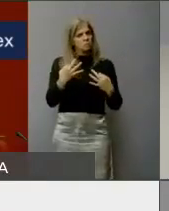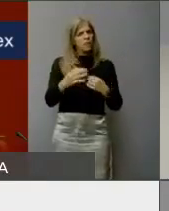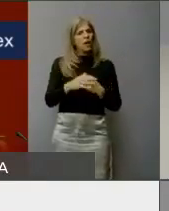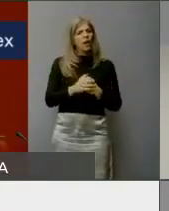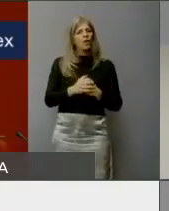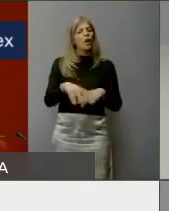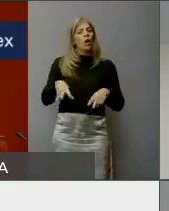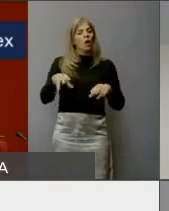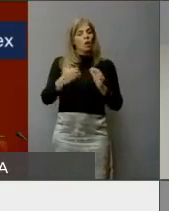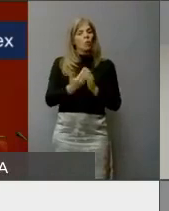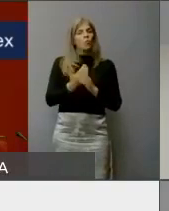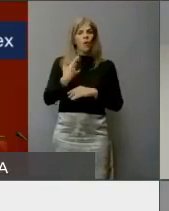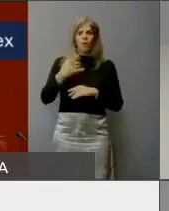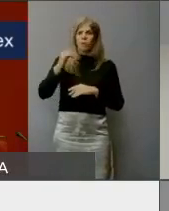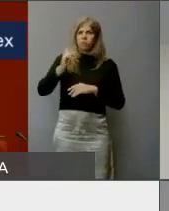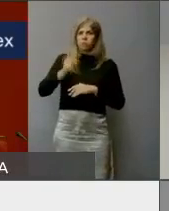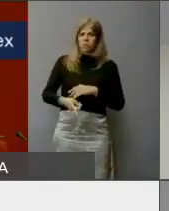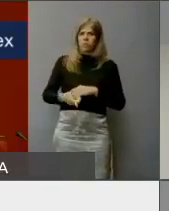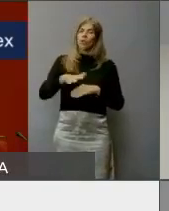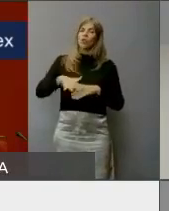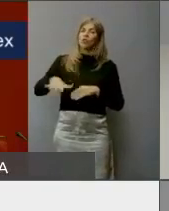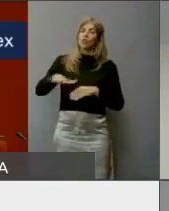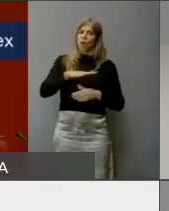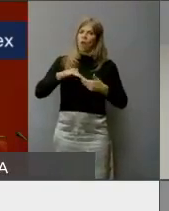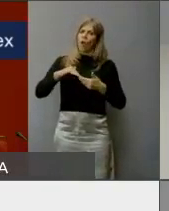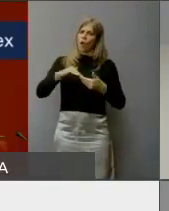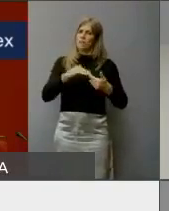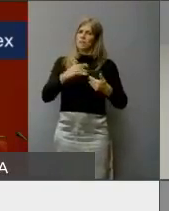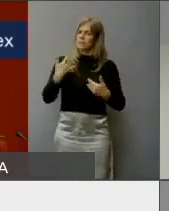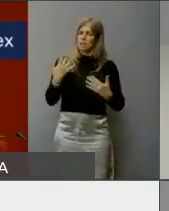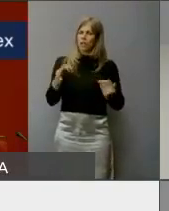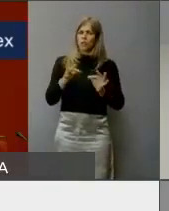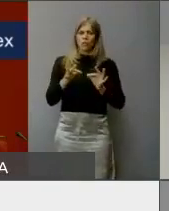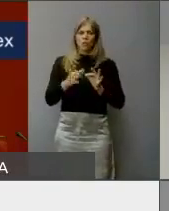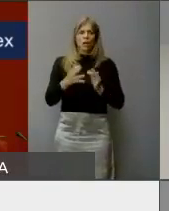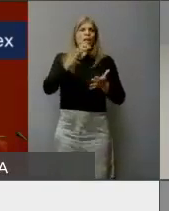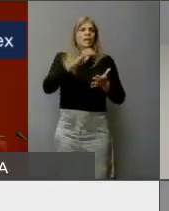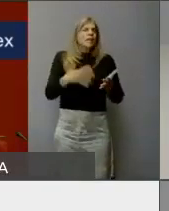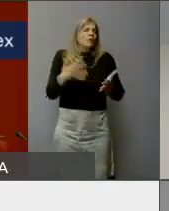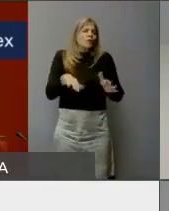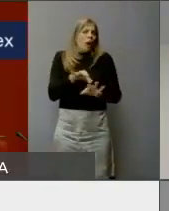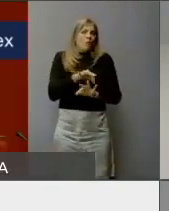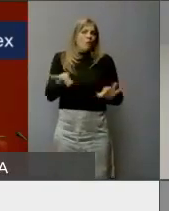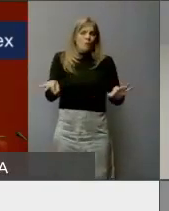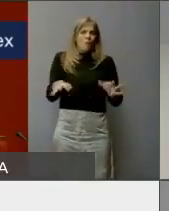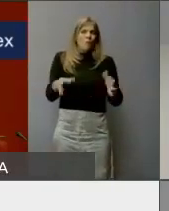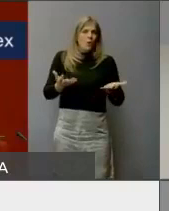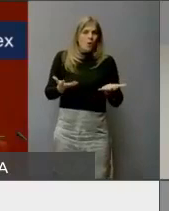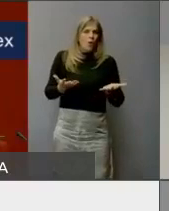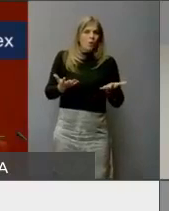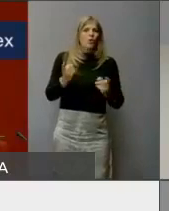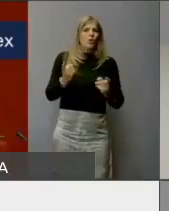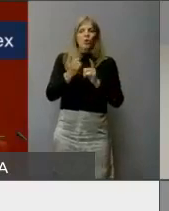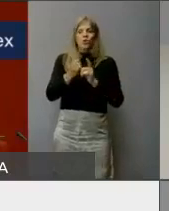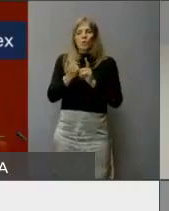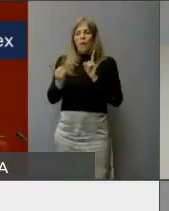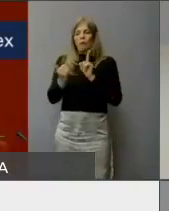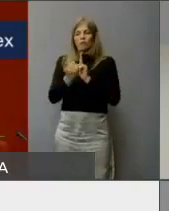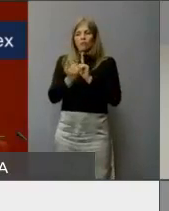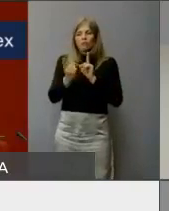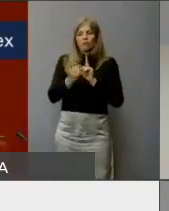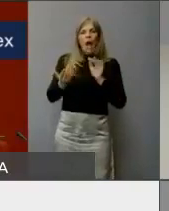nuova ordinanza per cornigliano io penso che il terzo ha steso la per disposto ovviamente 5 affacceremo con tutte le autorità competenti